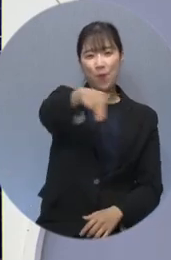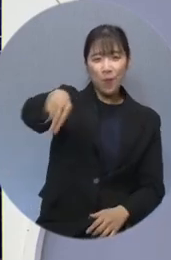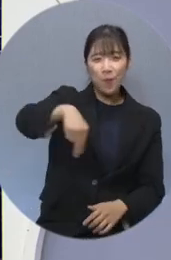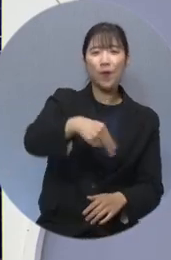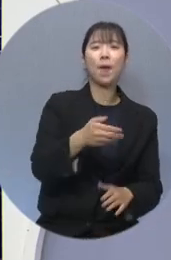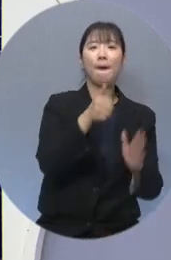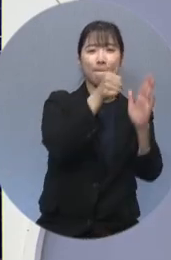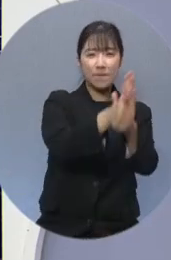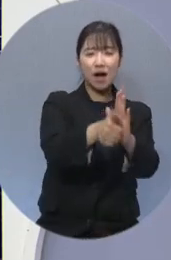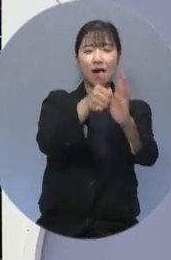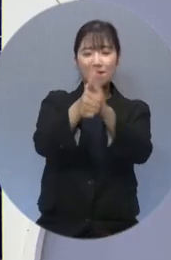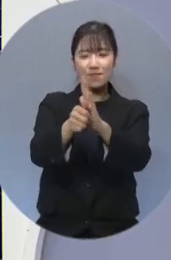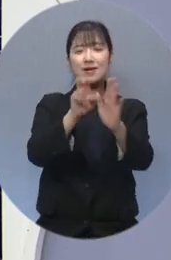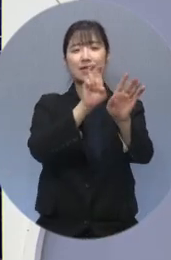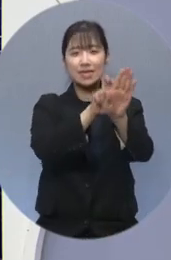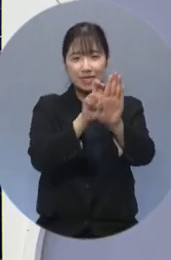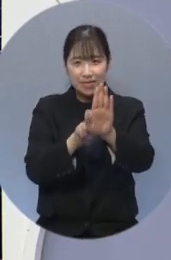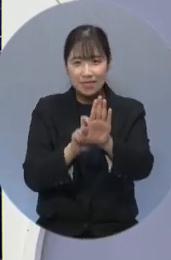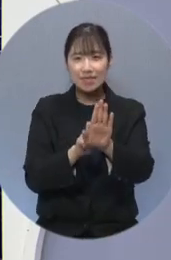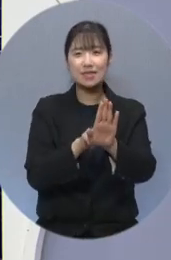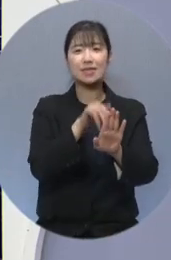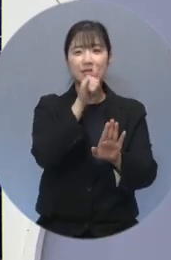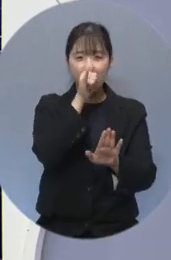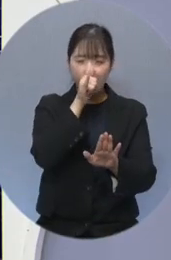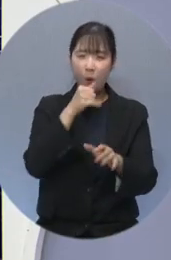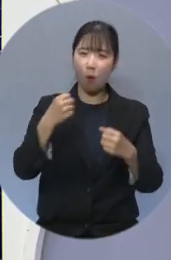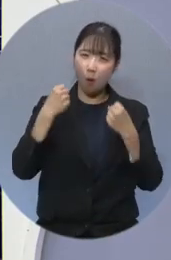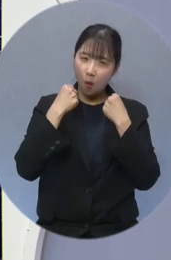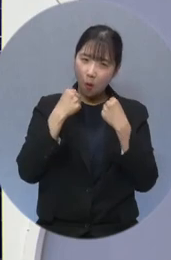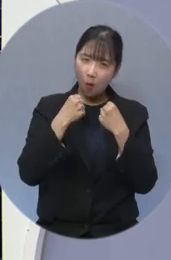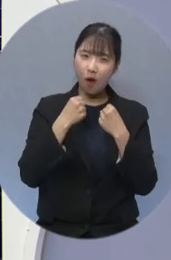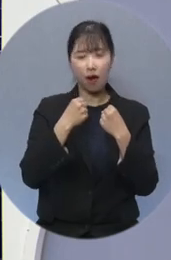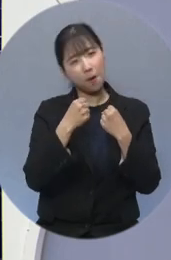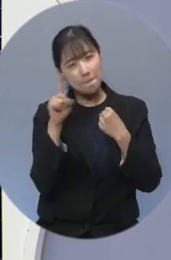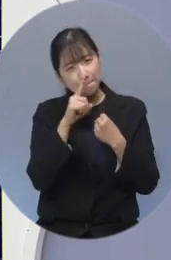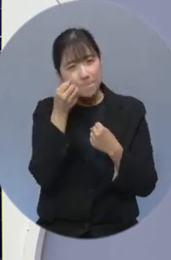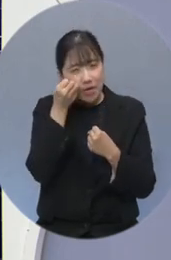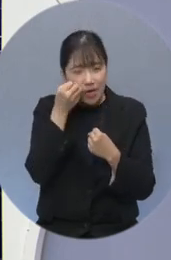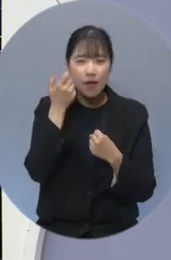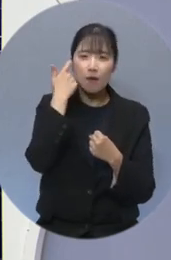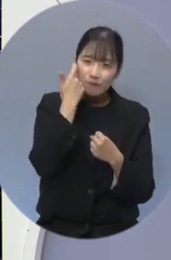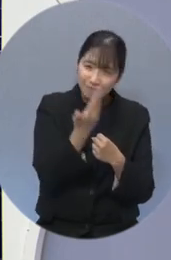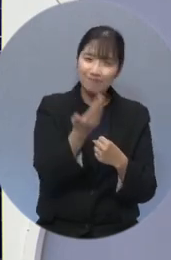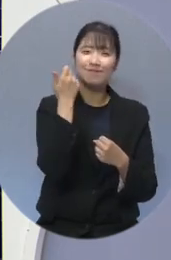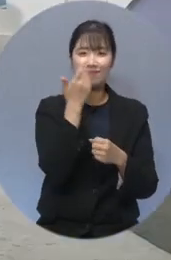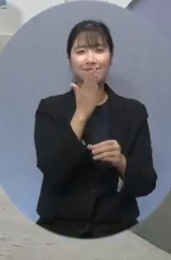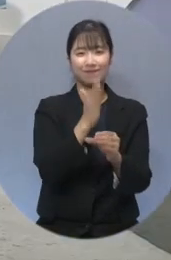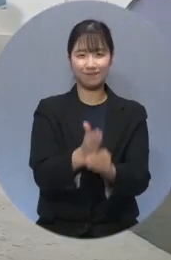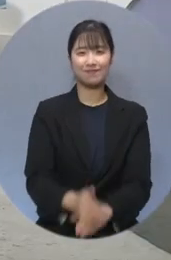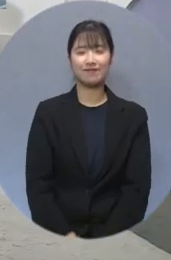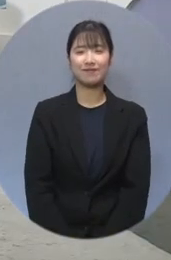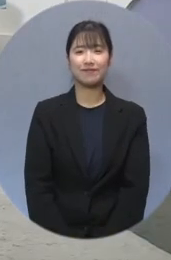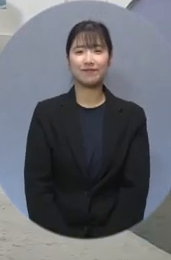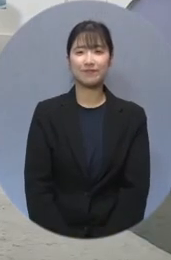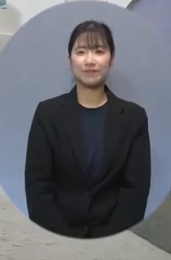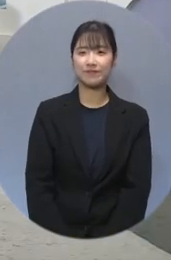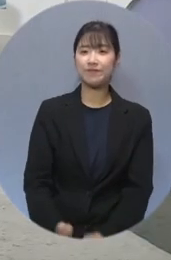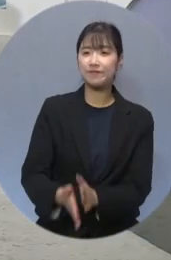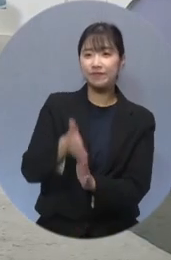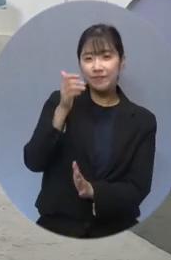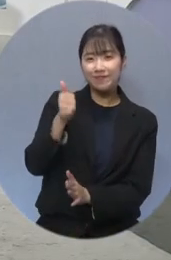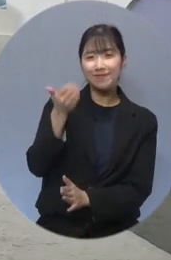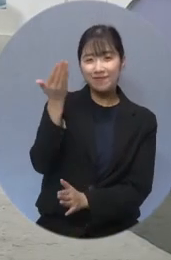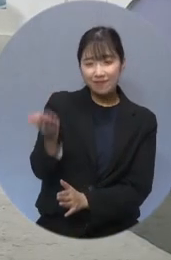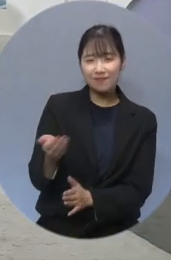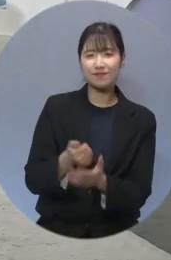그래서 진찰을 하고 또 건강 이상 유무를 여쭤보고 그렇게 하고 있습니다. 네. 김한근